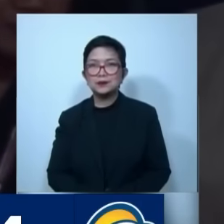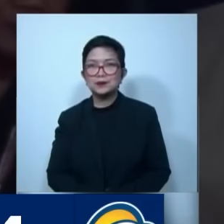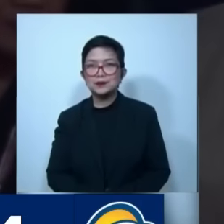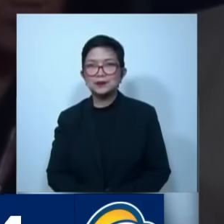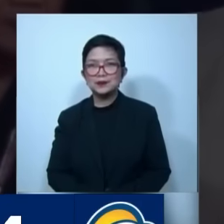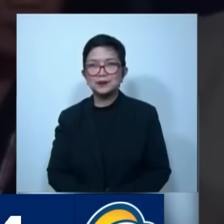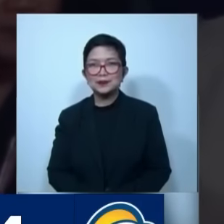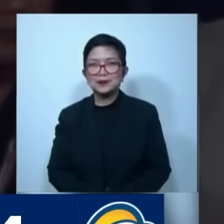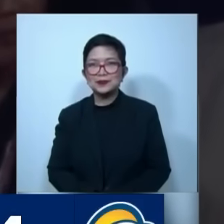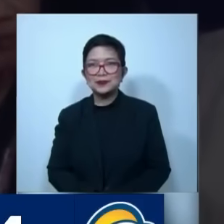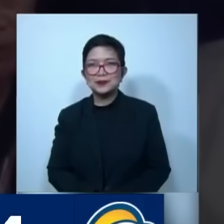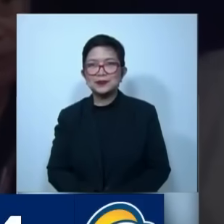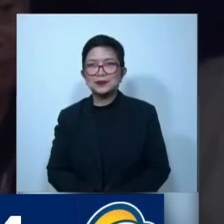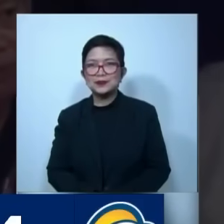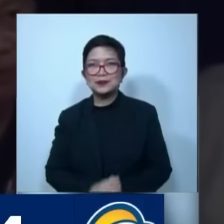fish